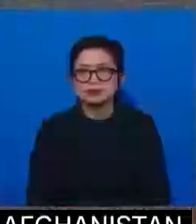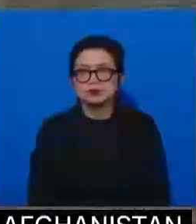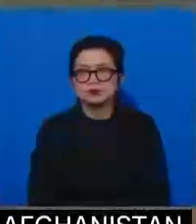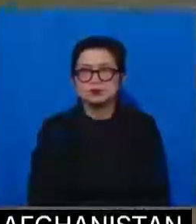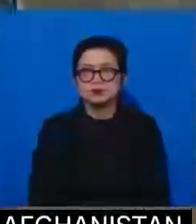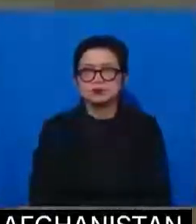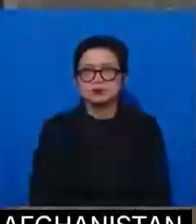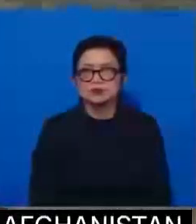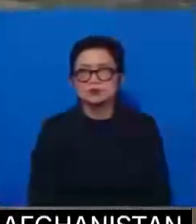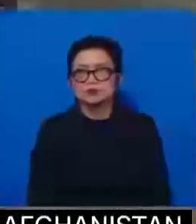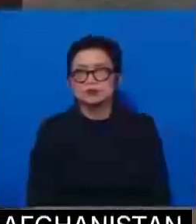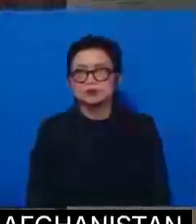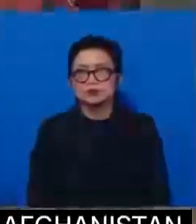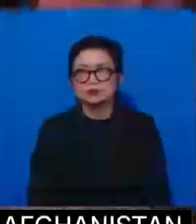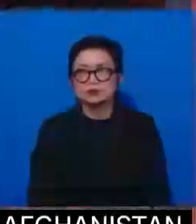Kiri.